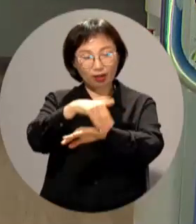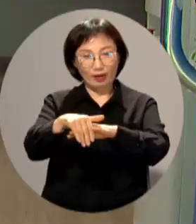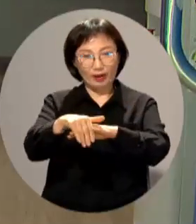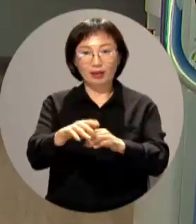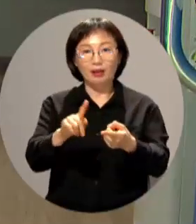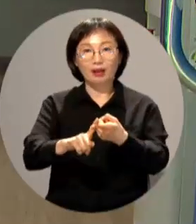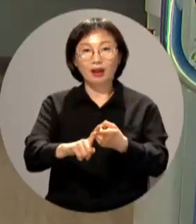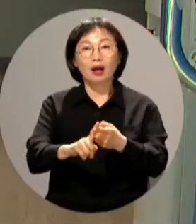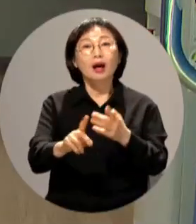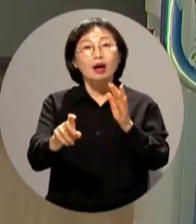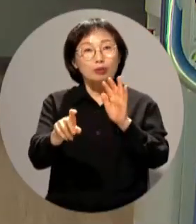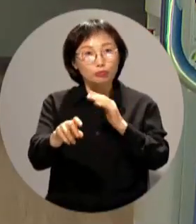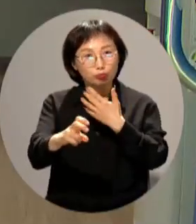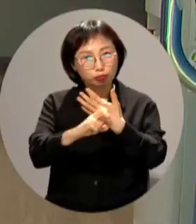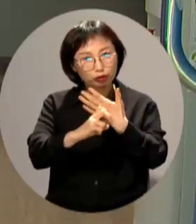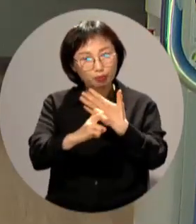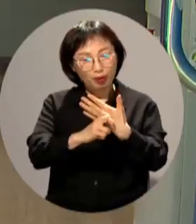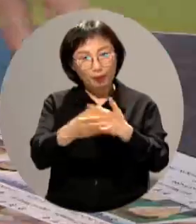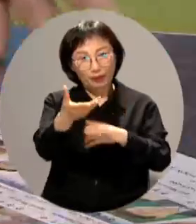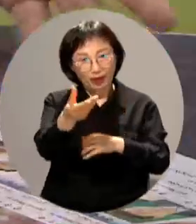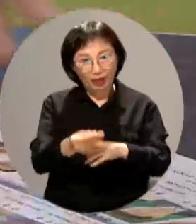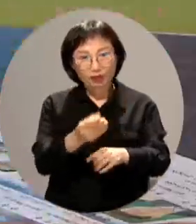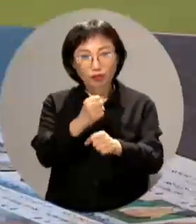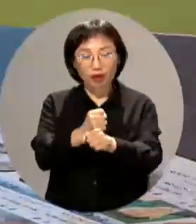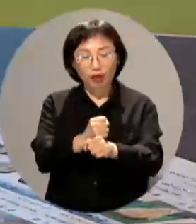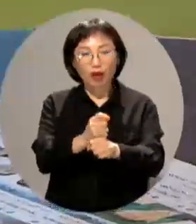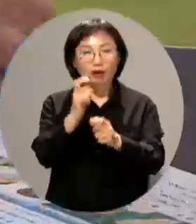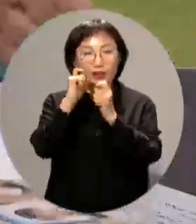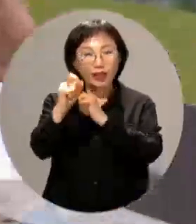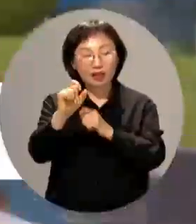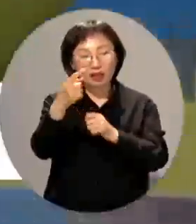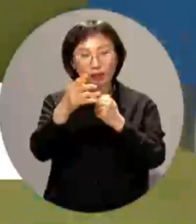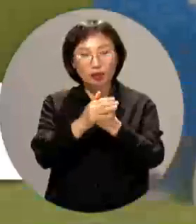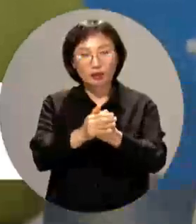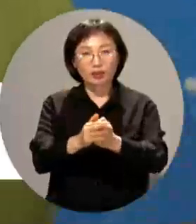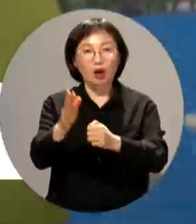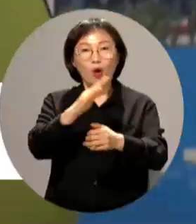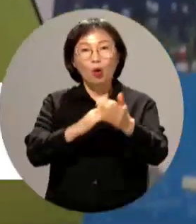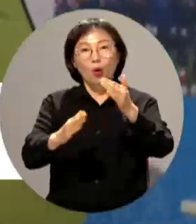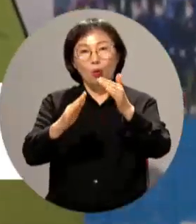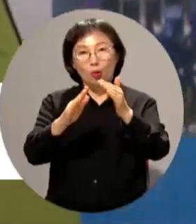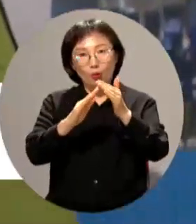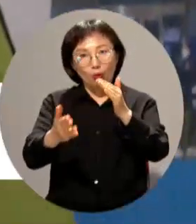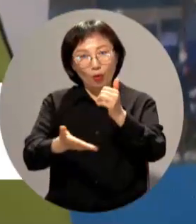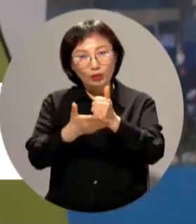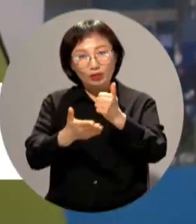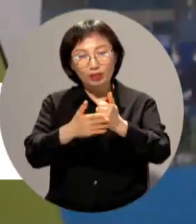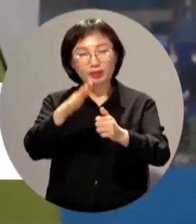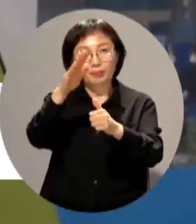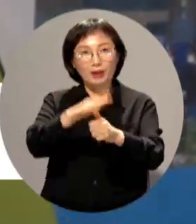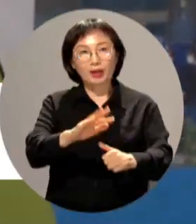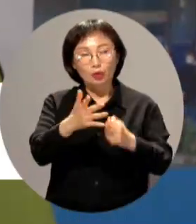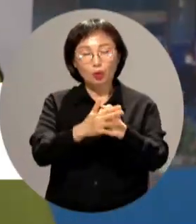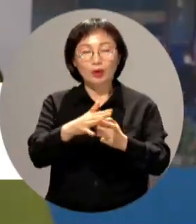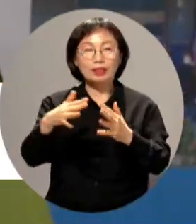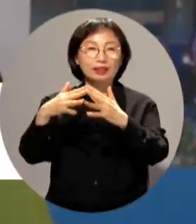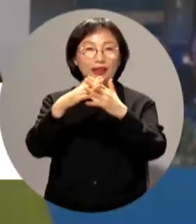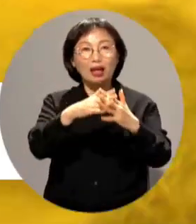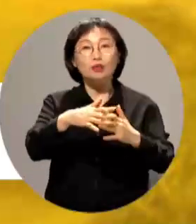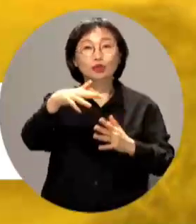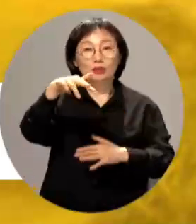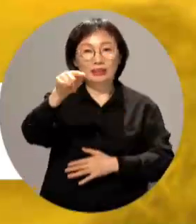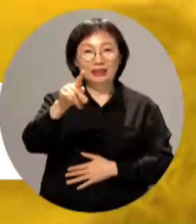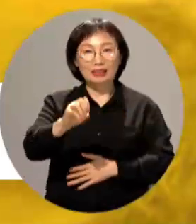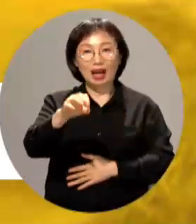부당대출 과 사기 등의 혐의로 경찰 수사 선상에 올라 공천에서 배제된 장영수 현장 수 군수 그대로